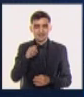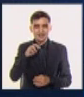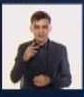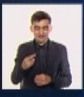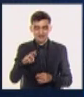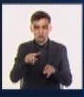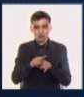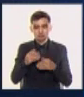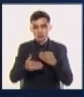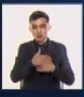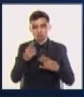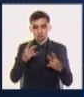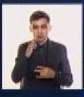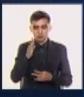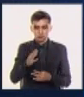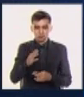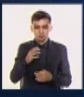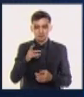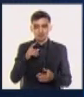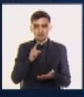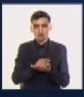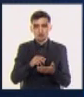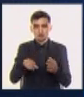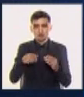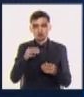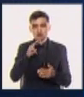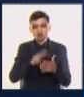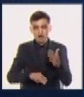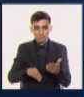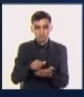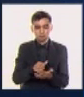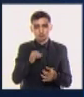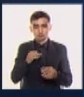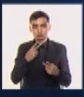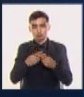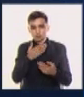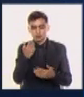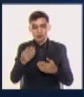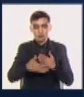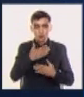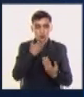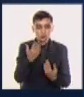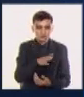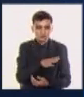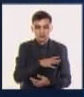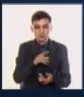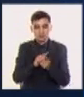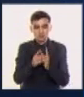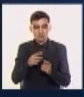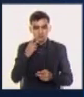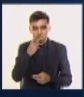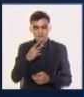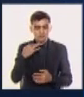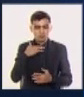можно соответственно что говорятся народе откупиться той заплатить штраф известно не понести наказание поэтому мы видим очень много